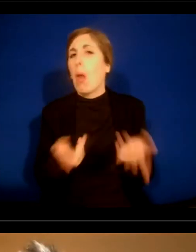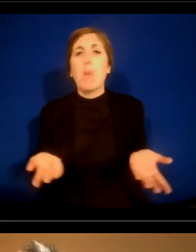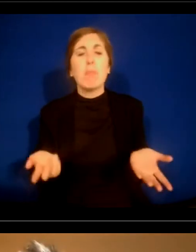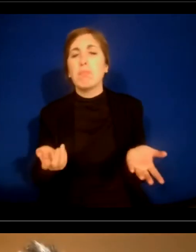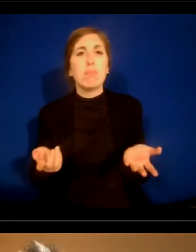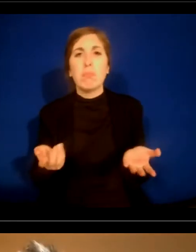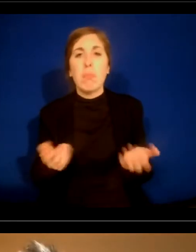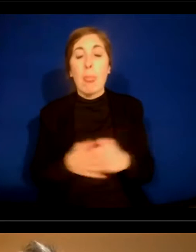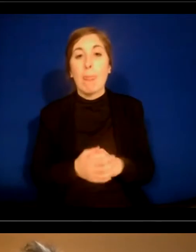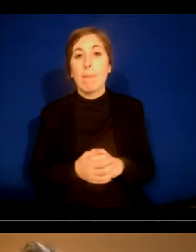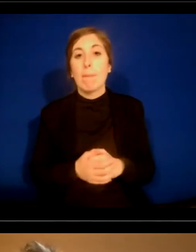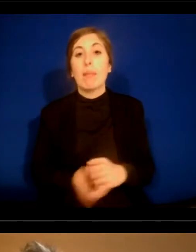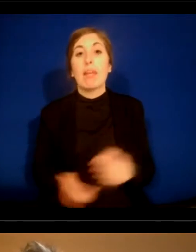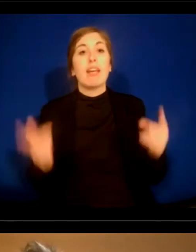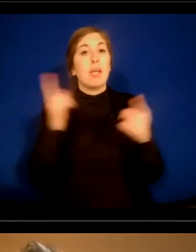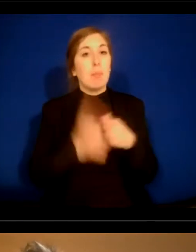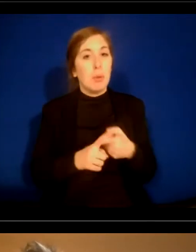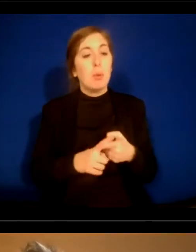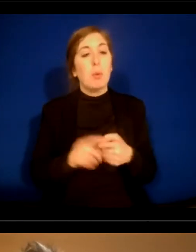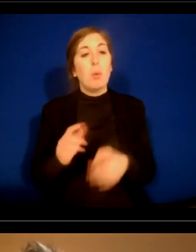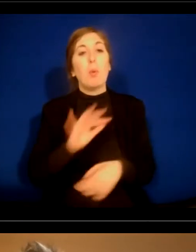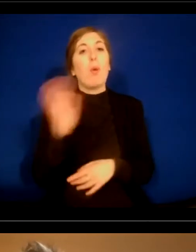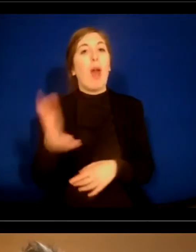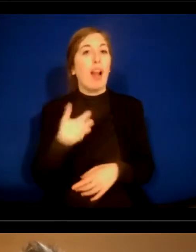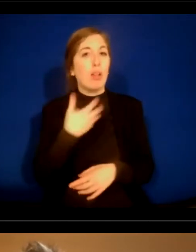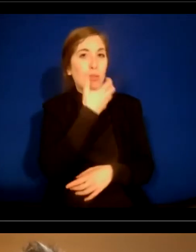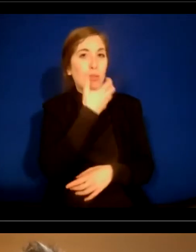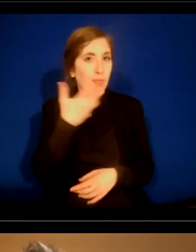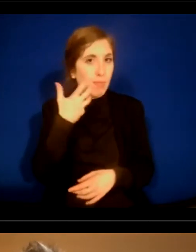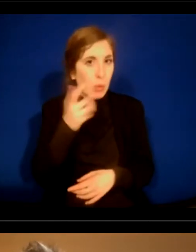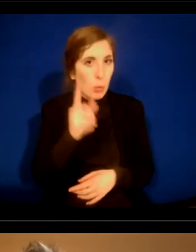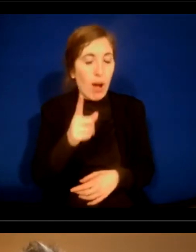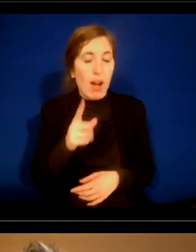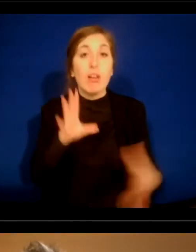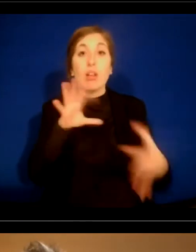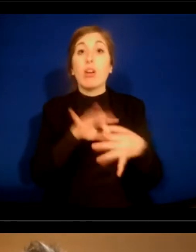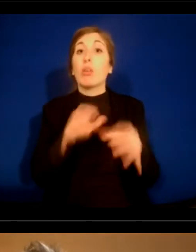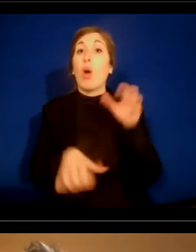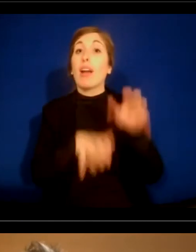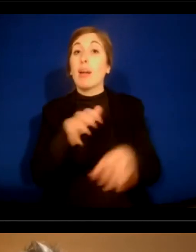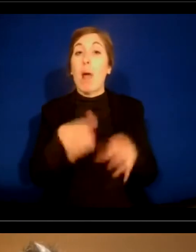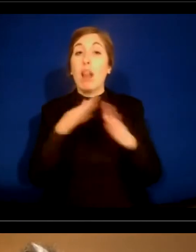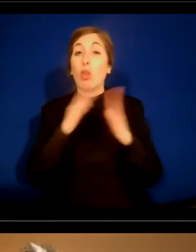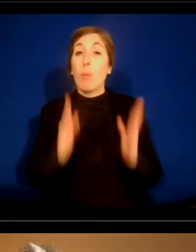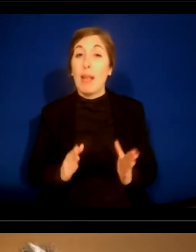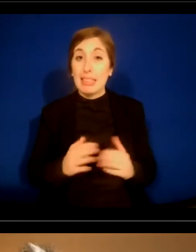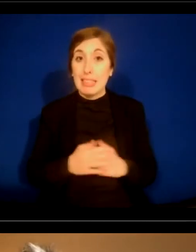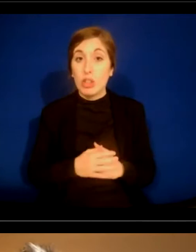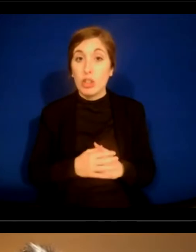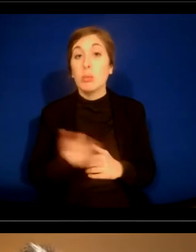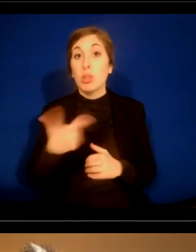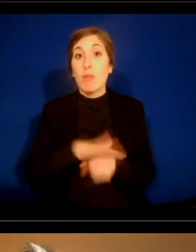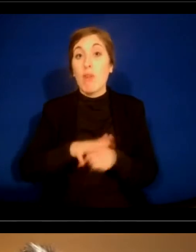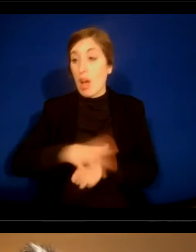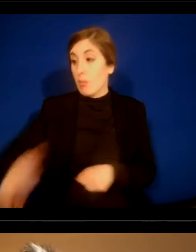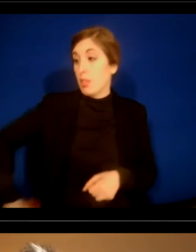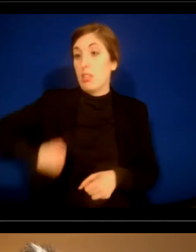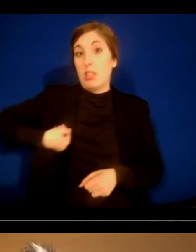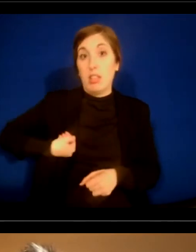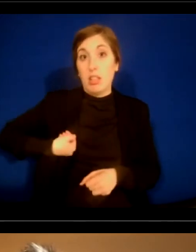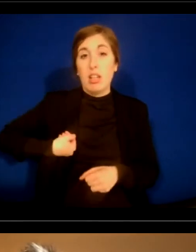nota che mi preme fare è anche quello relativo agli animali domestici portati con sé. Sono